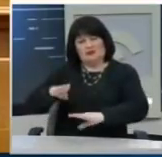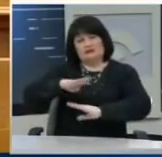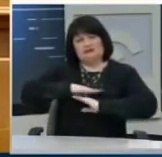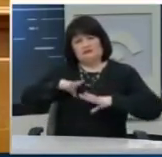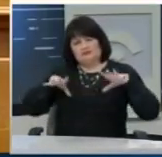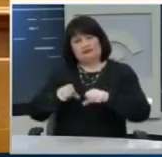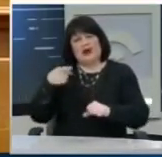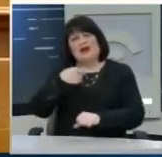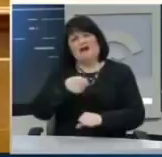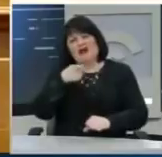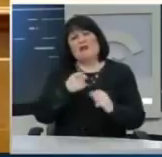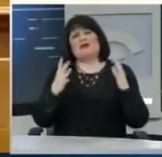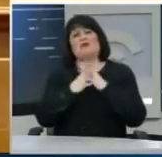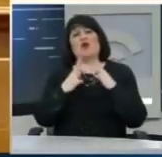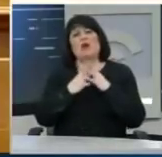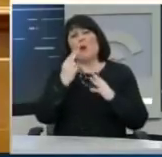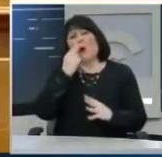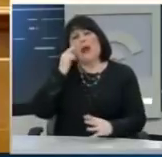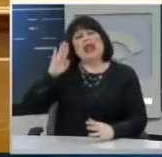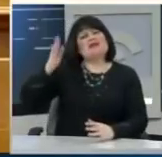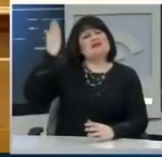τα εγκλήματα πολέμου της ναζιστικής Γερμανίας.